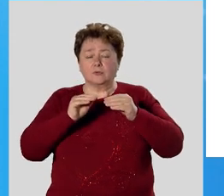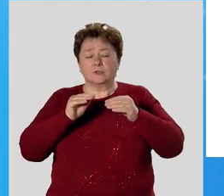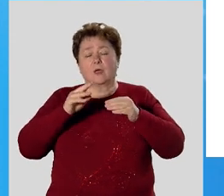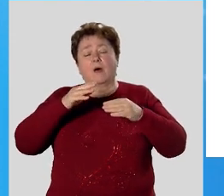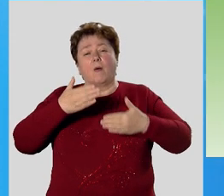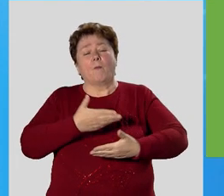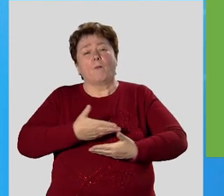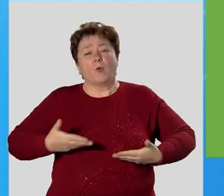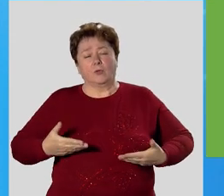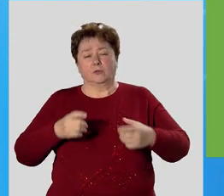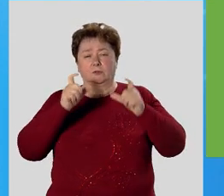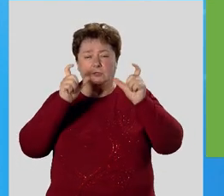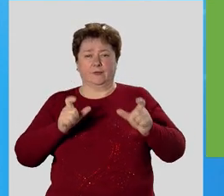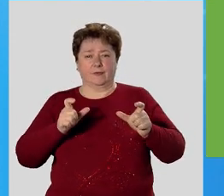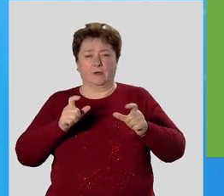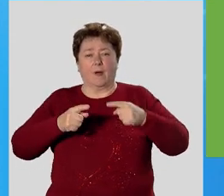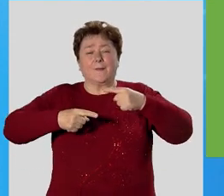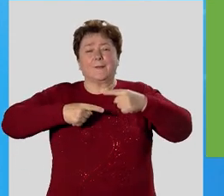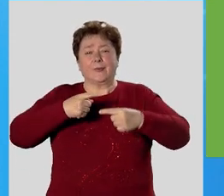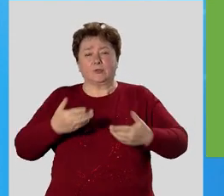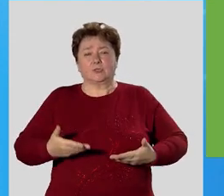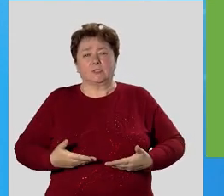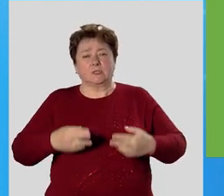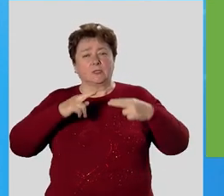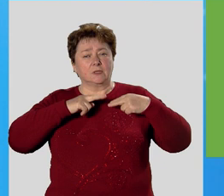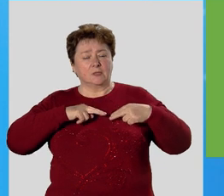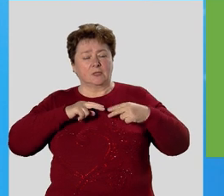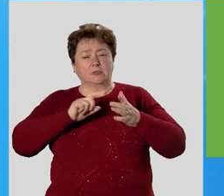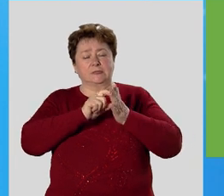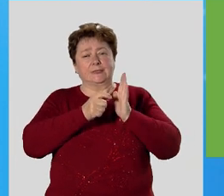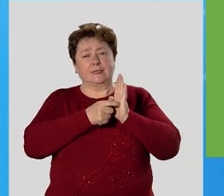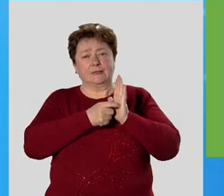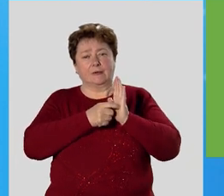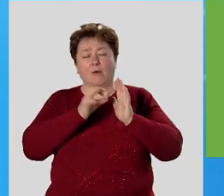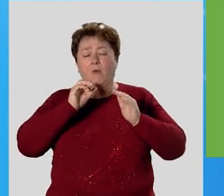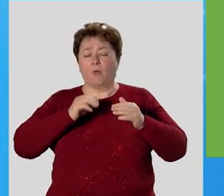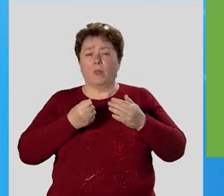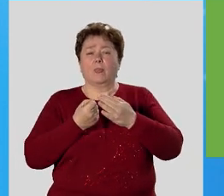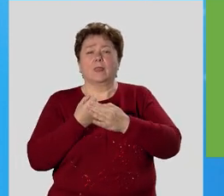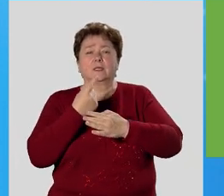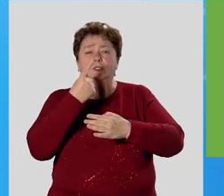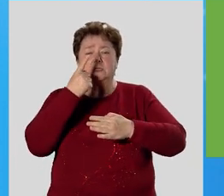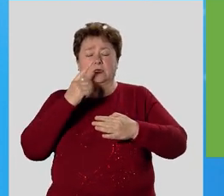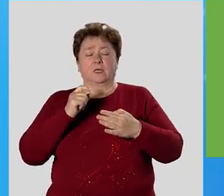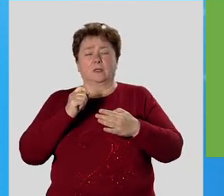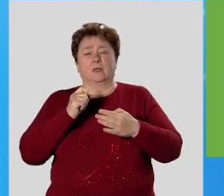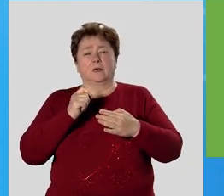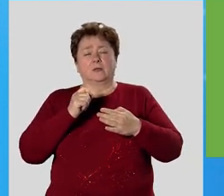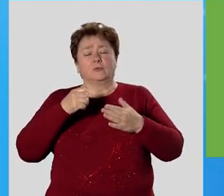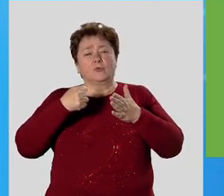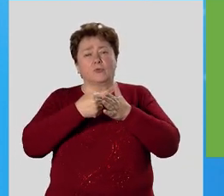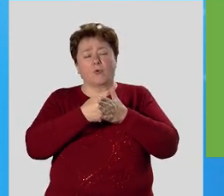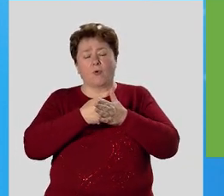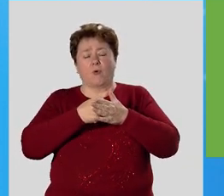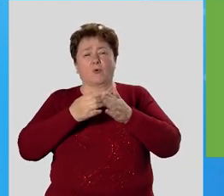пол человека. Период жизнедеятельности клетки от момента ее возникновения